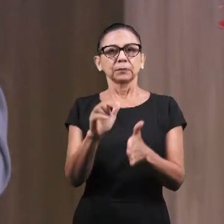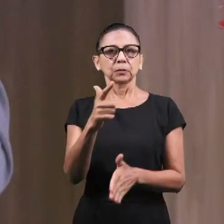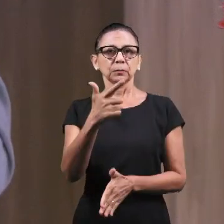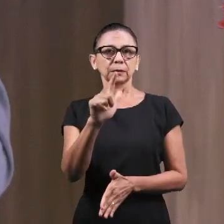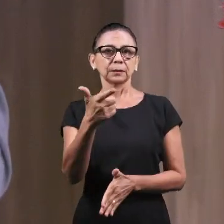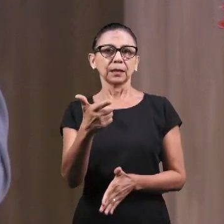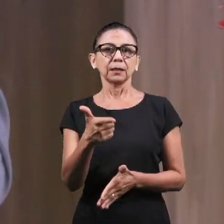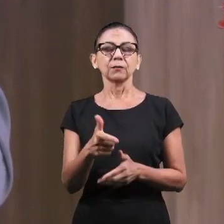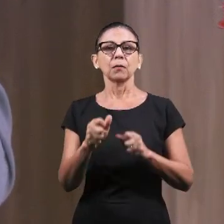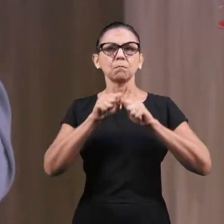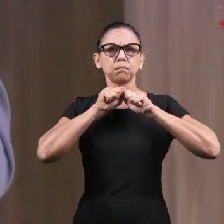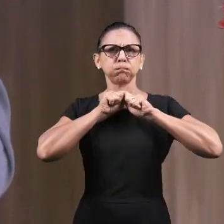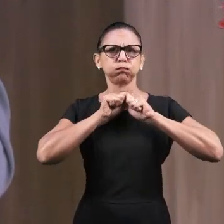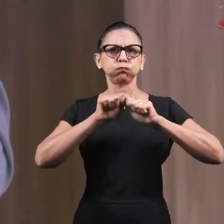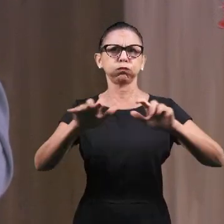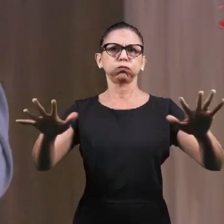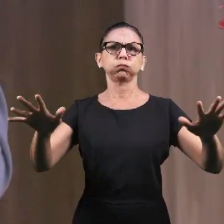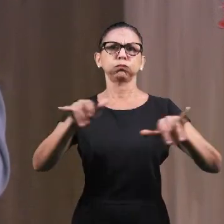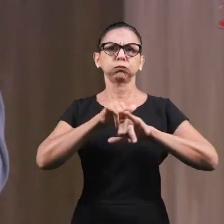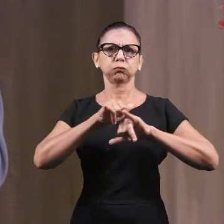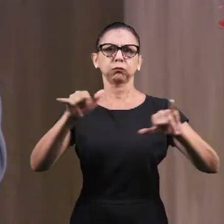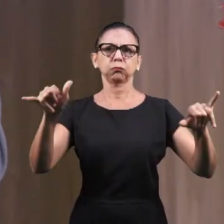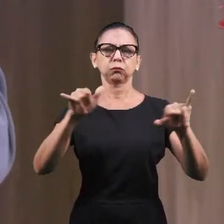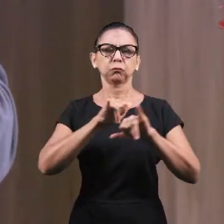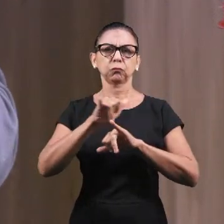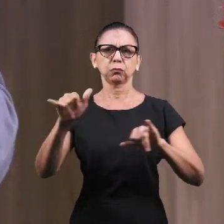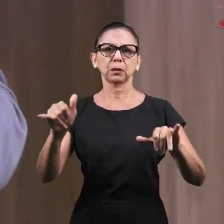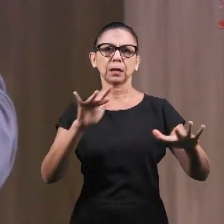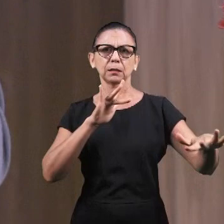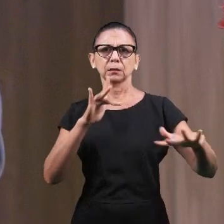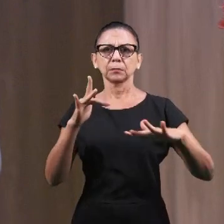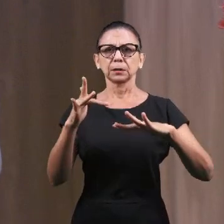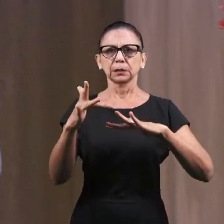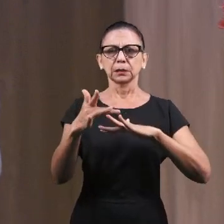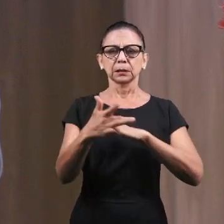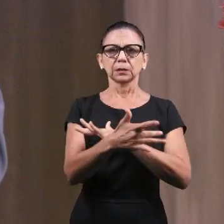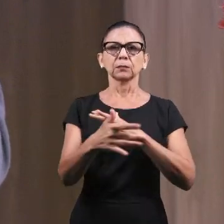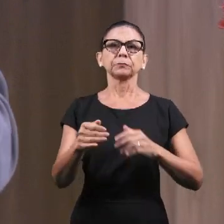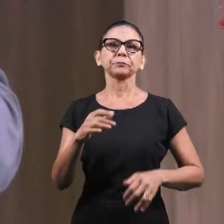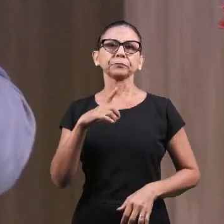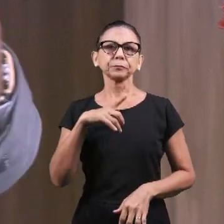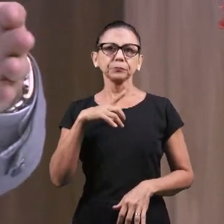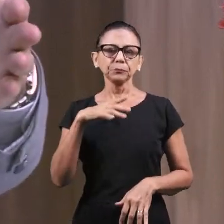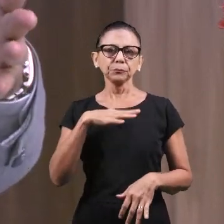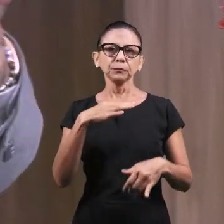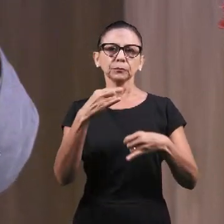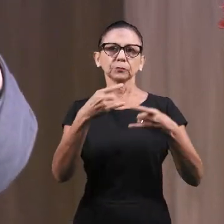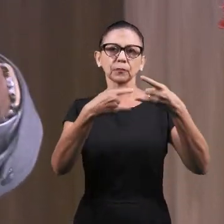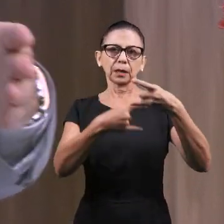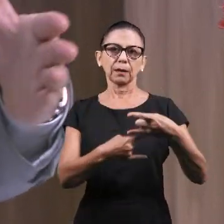réseaux sociaux le lien de l'Évangile sans frontières. Demain,